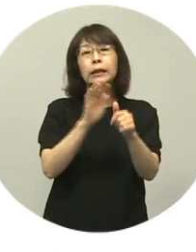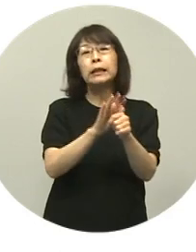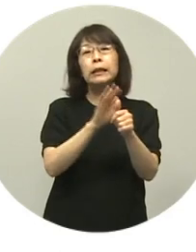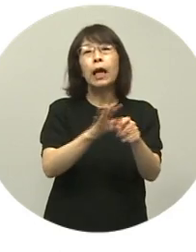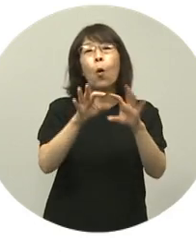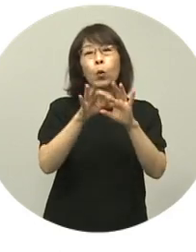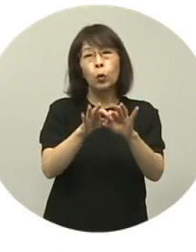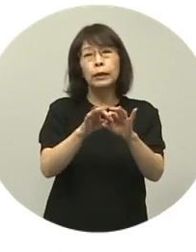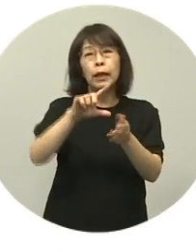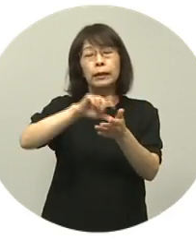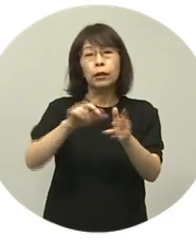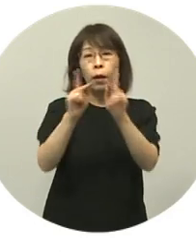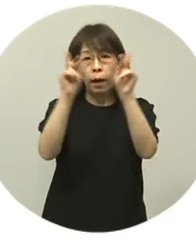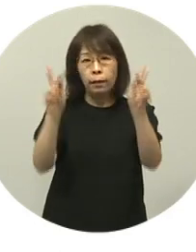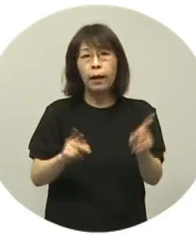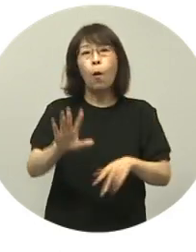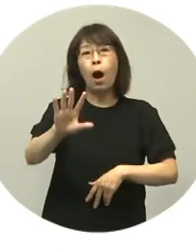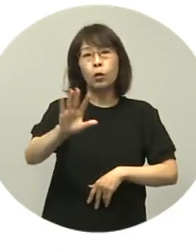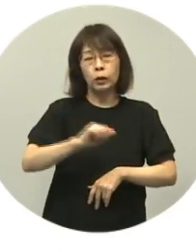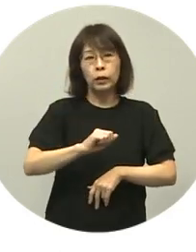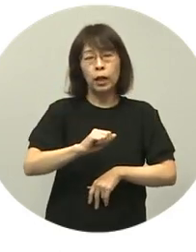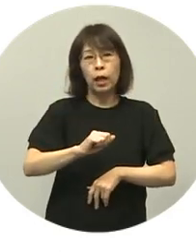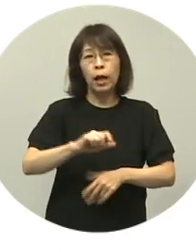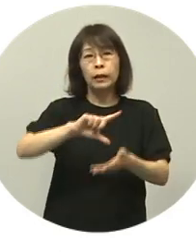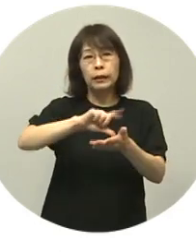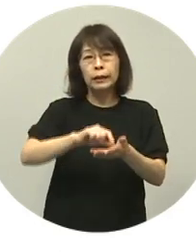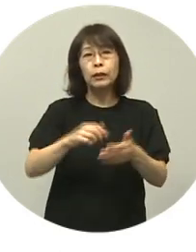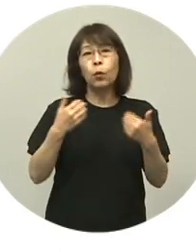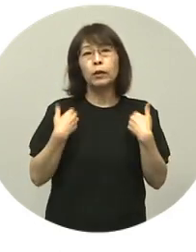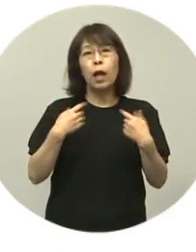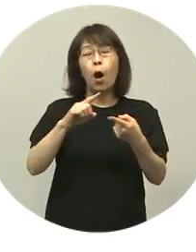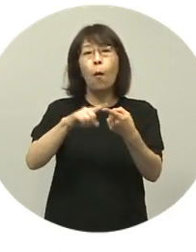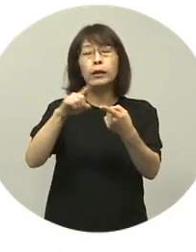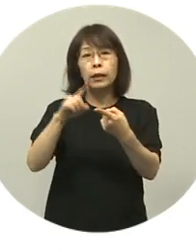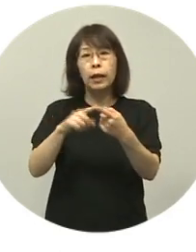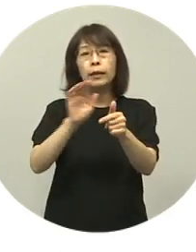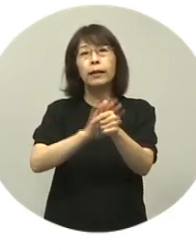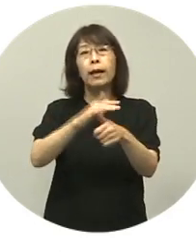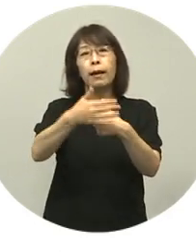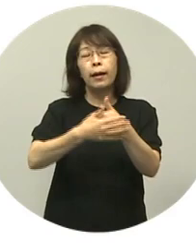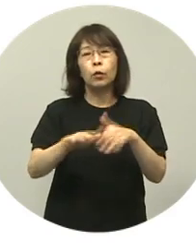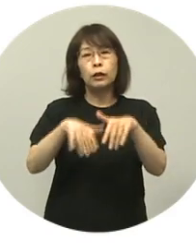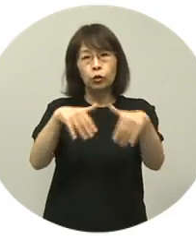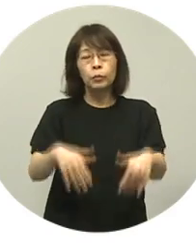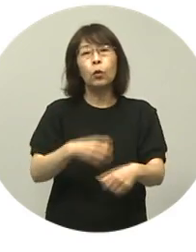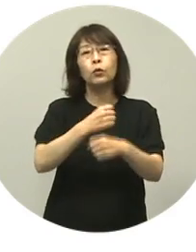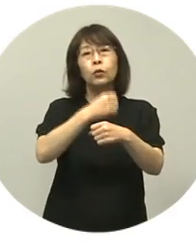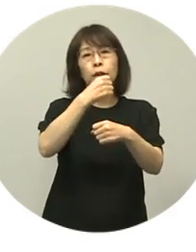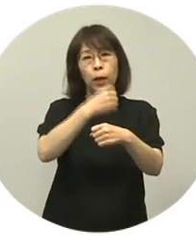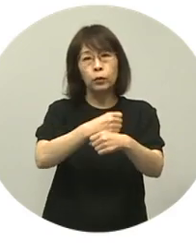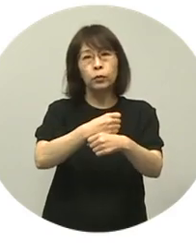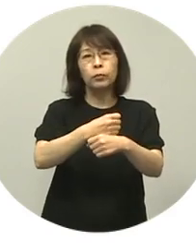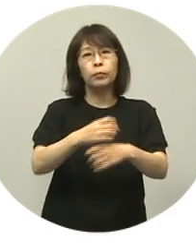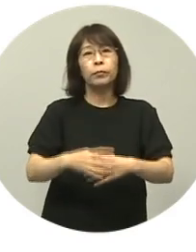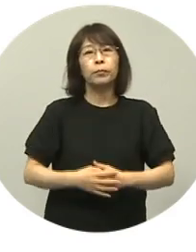して地域の課題を把握し、地域のニーズに応じた支え合いの仕組みを作ります。